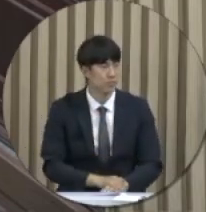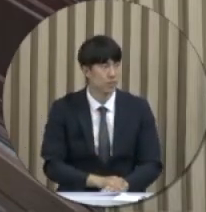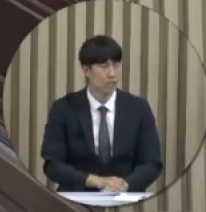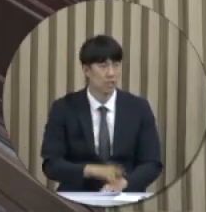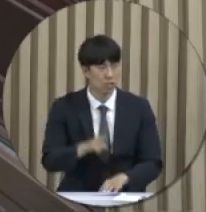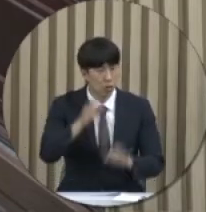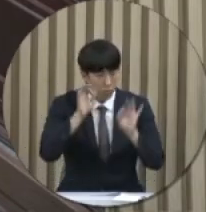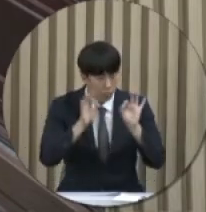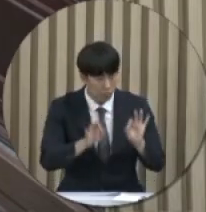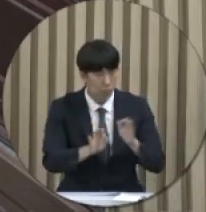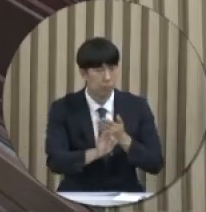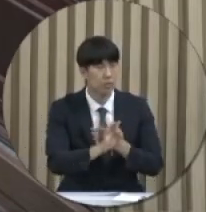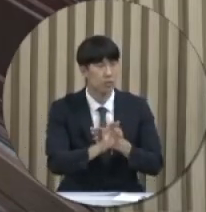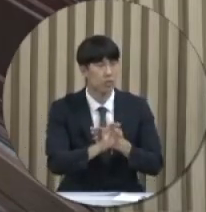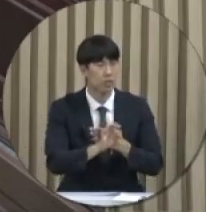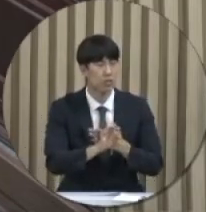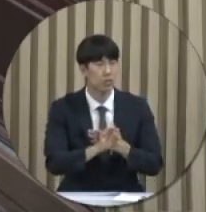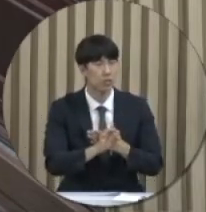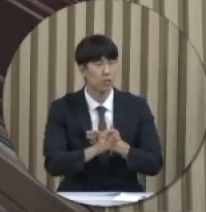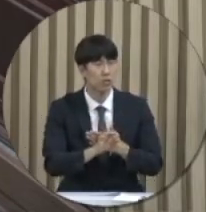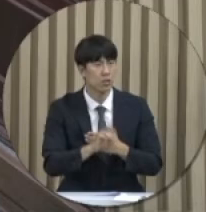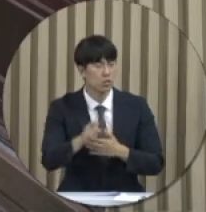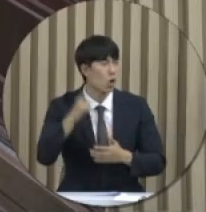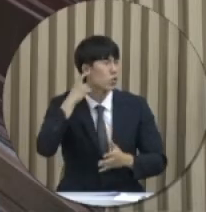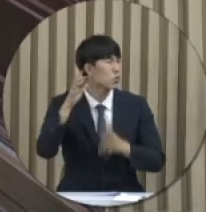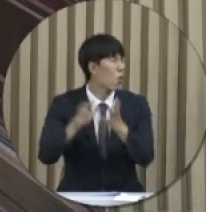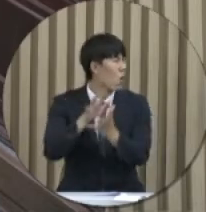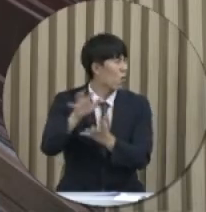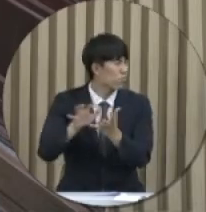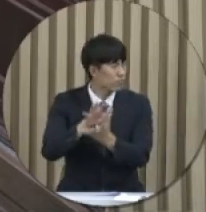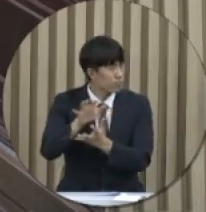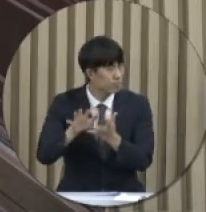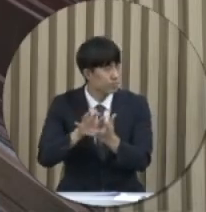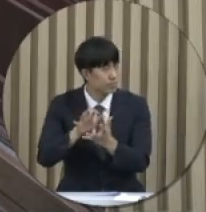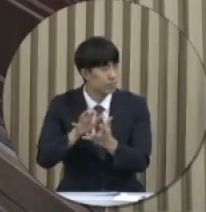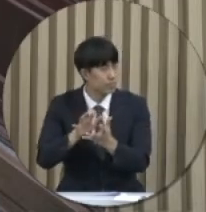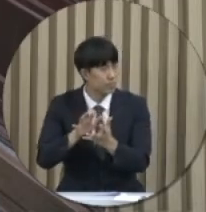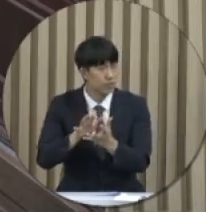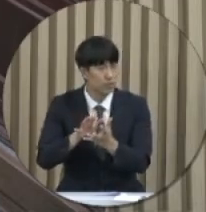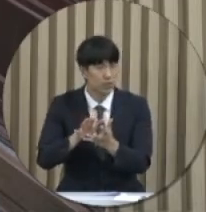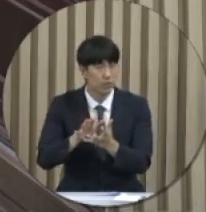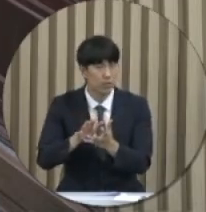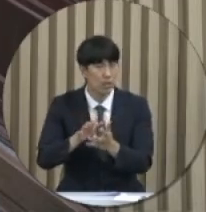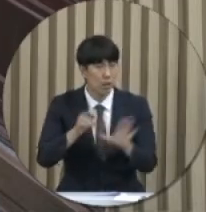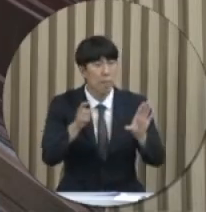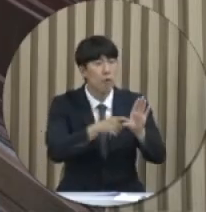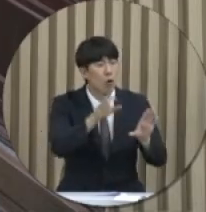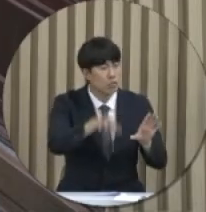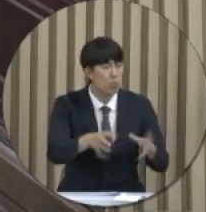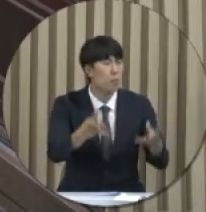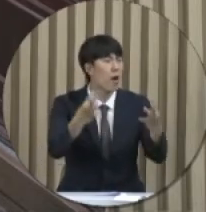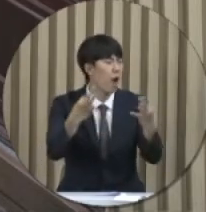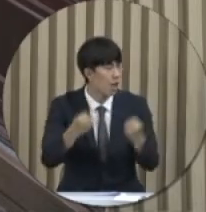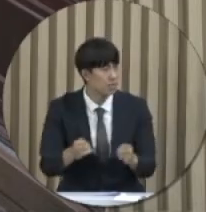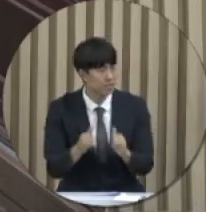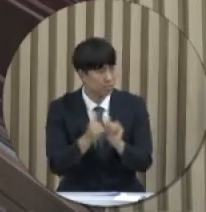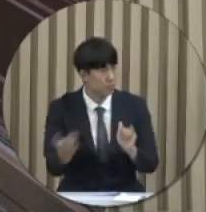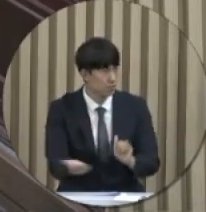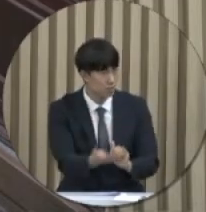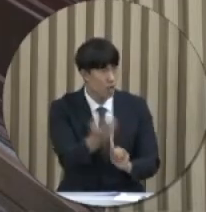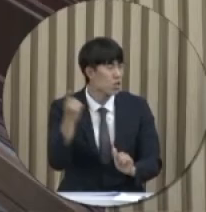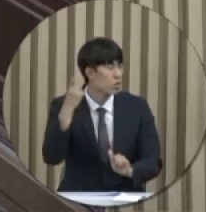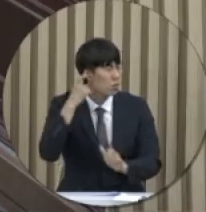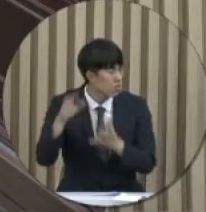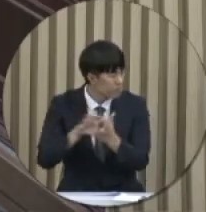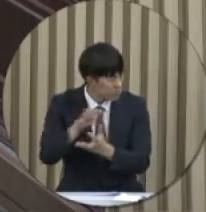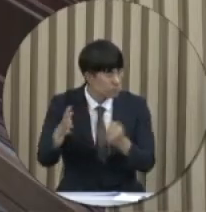거를 봤었을 때 저분들이 이 소음으로 뭐 여기 있는 분들이 아니라요. 병점의 대부분의 분들이 이런 소음으로